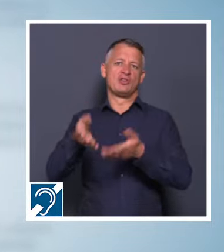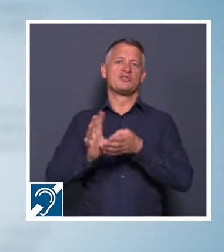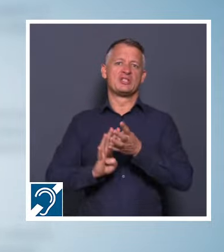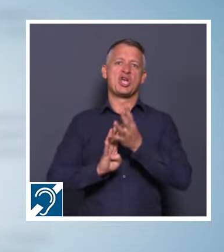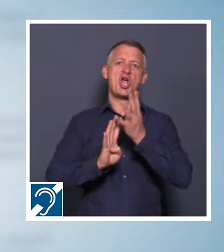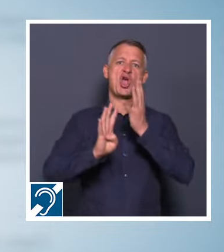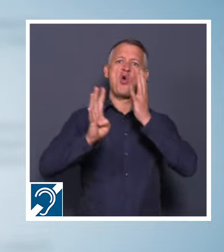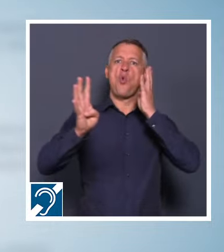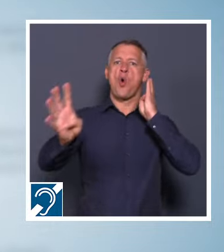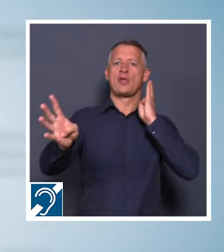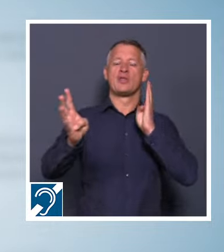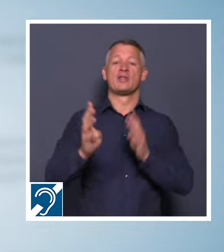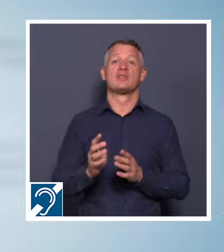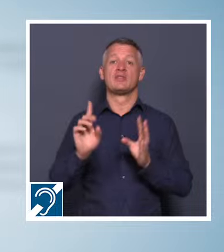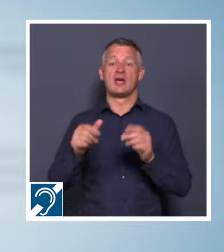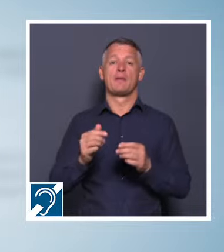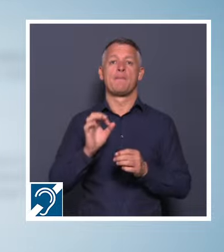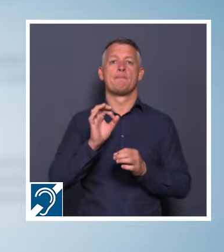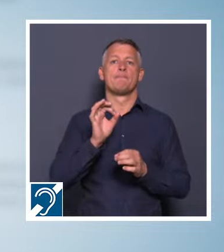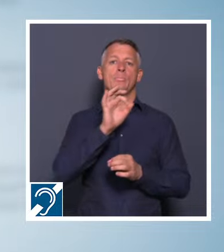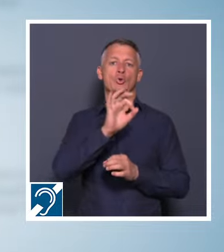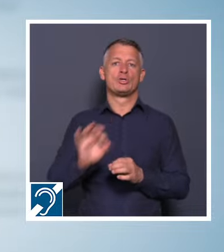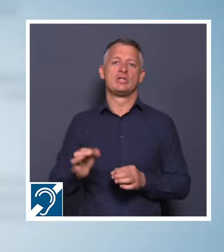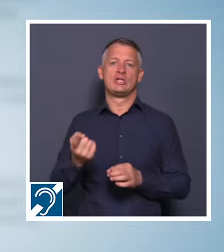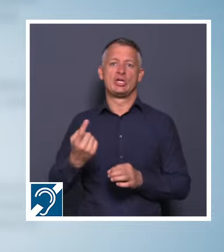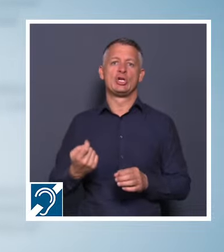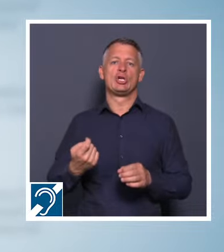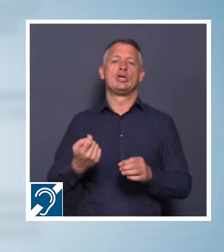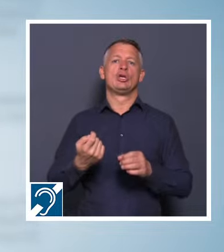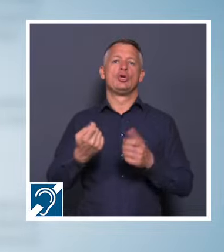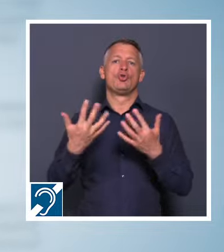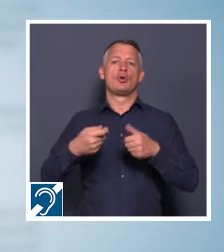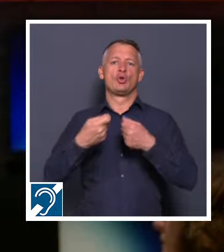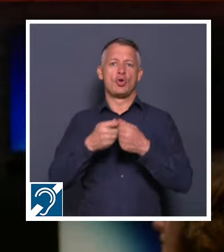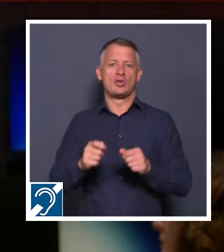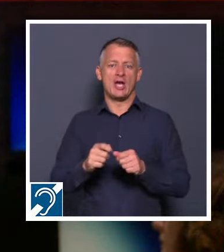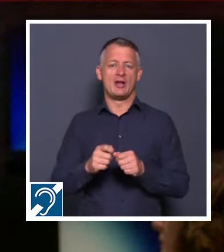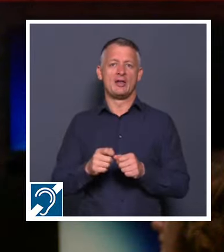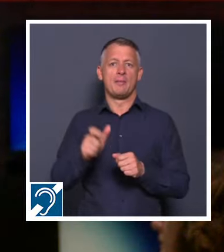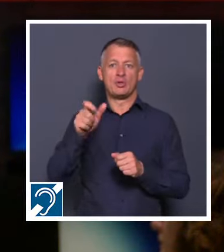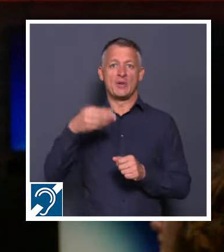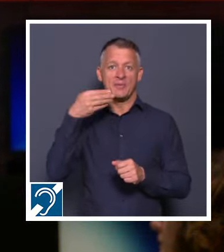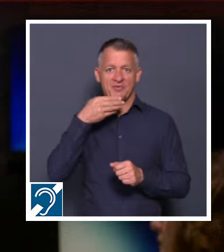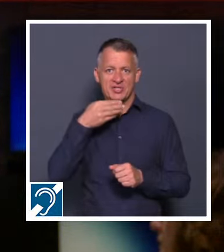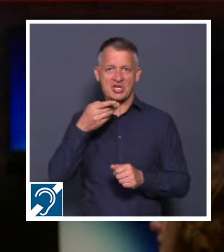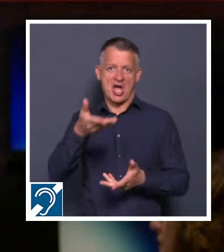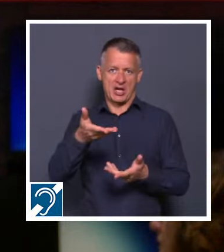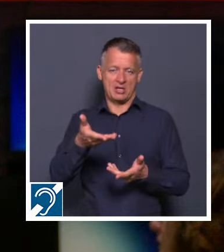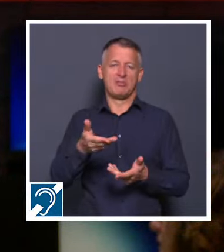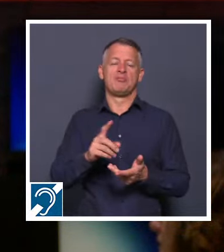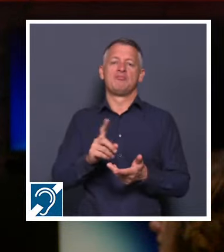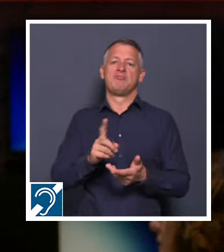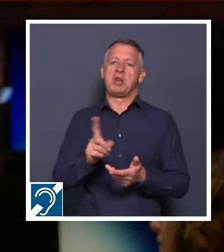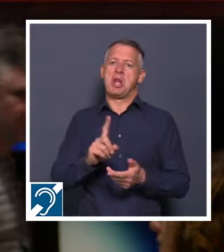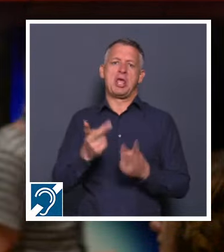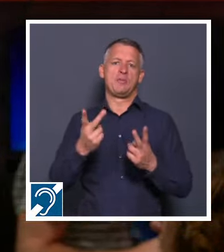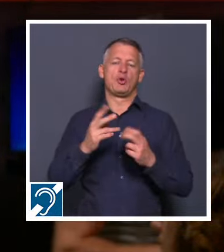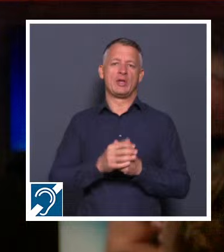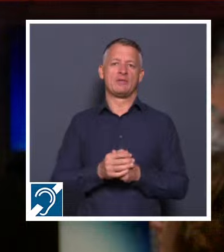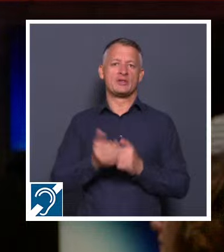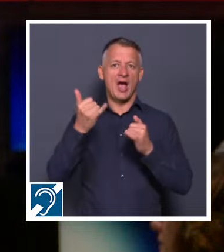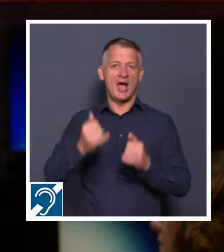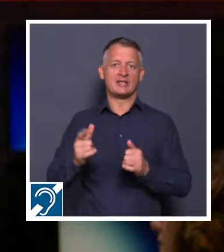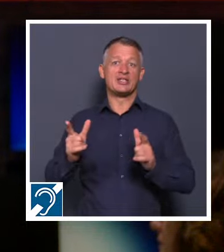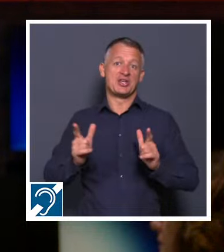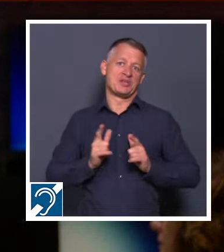coadă, dar procentual din numărul total de beneficiari e nesemnificativ. Și așa cum era de așteptat, sunt și astăzi cozi